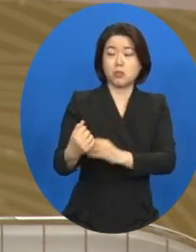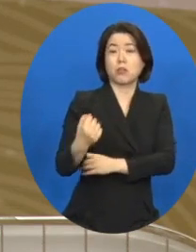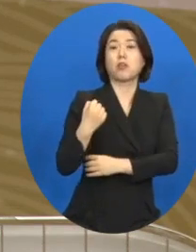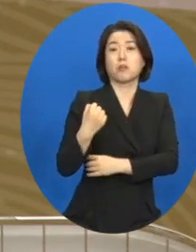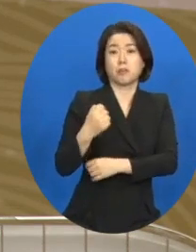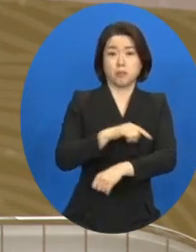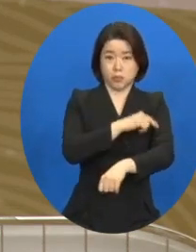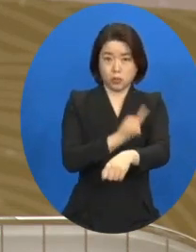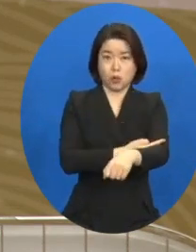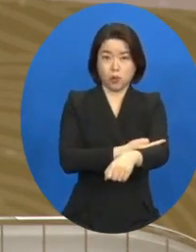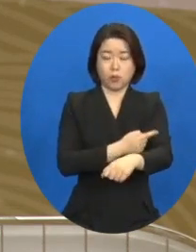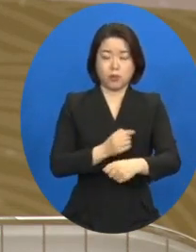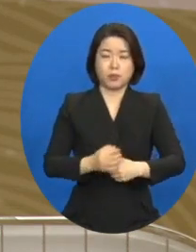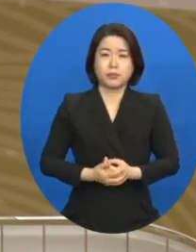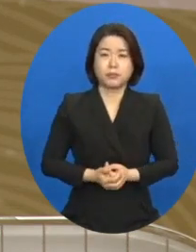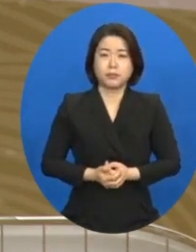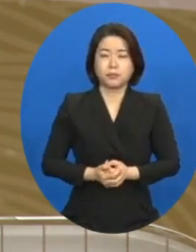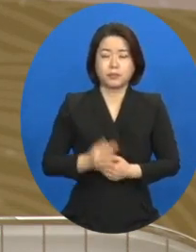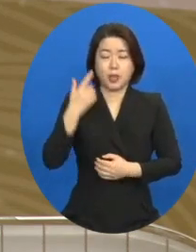능력이잖아요.